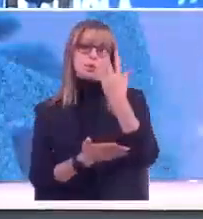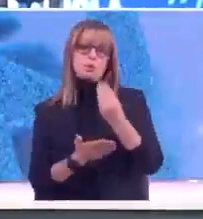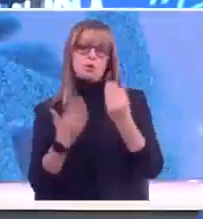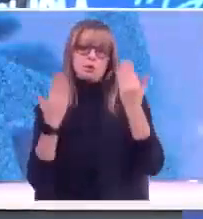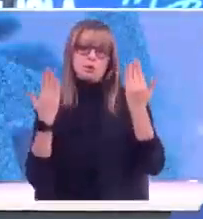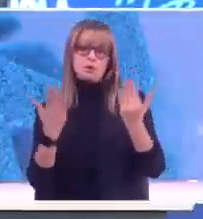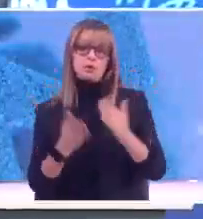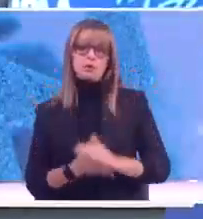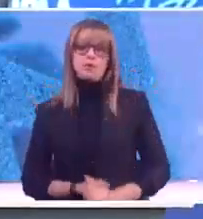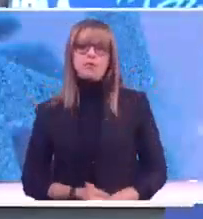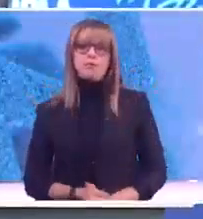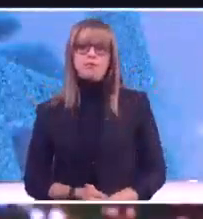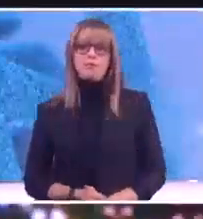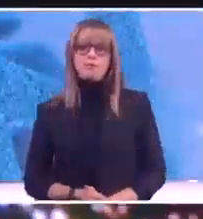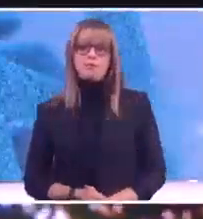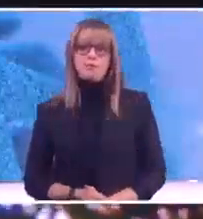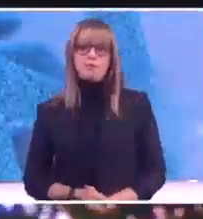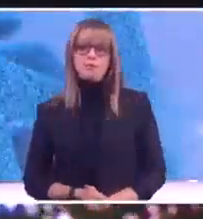inşallah.